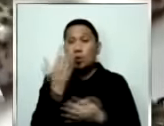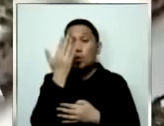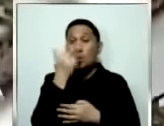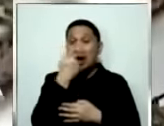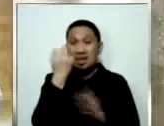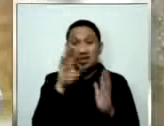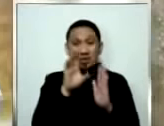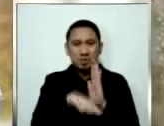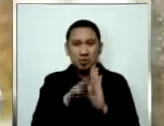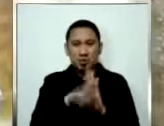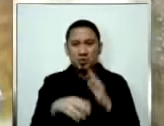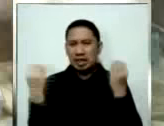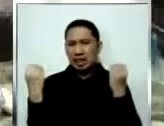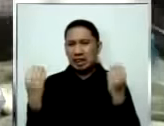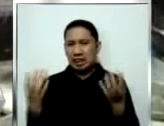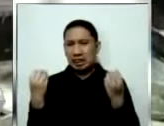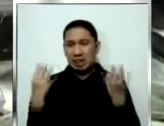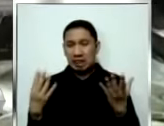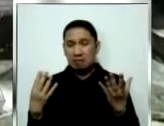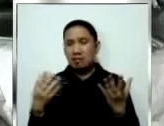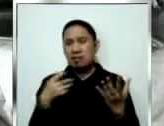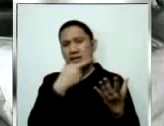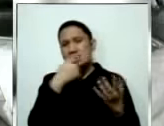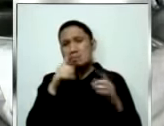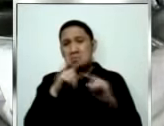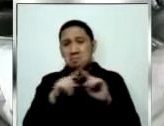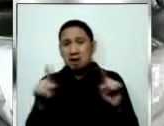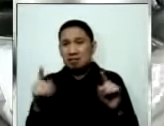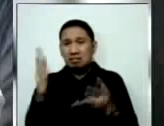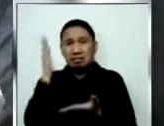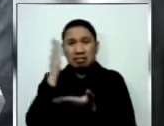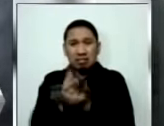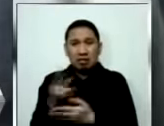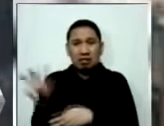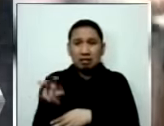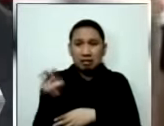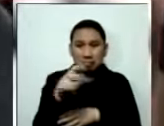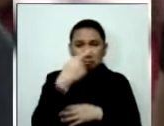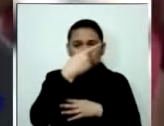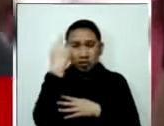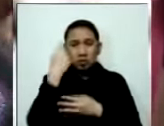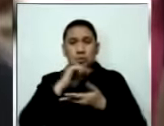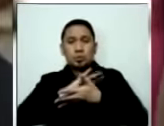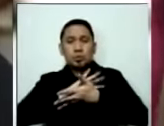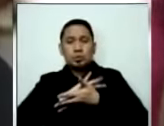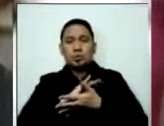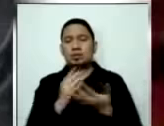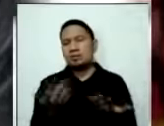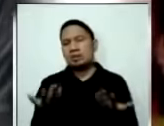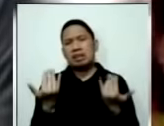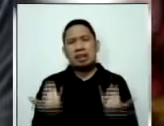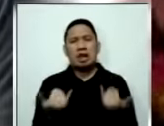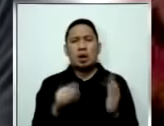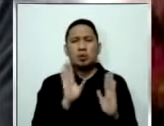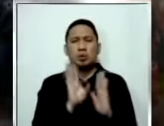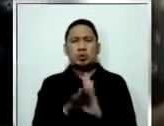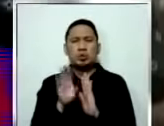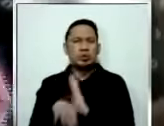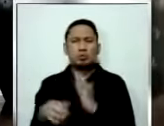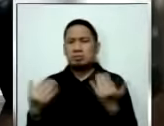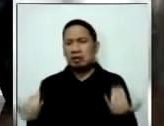supply matapos tumigil ang turismo dala ng lockdown dahil sa COVID-19. Maraming bagsak talaga ng mga sa kalipapa. Medyo